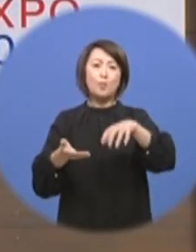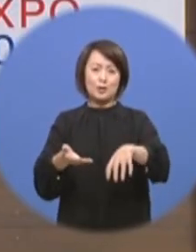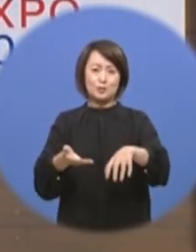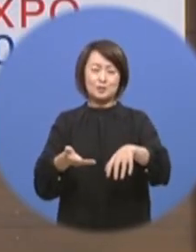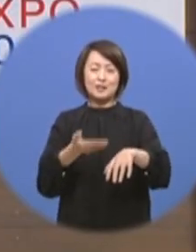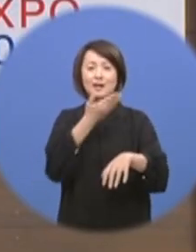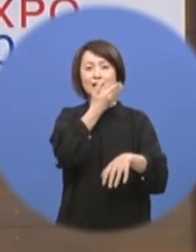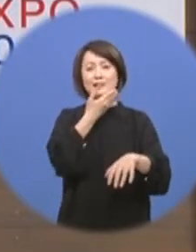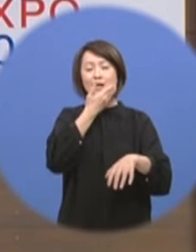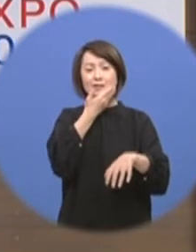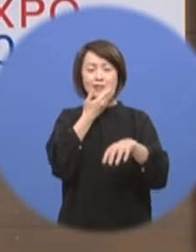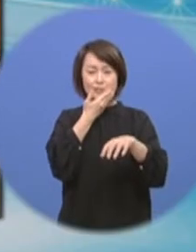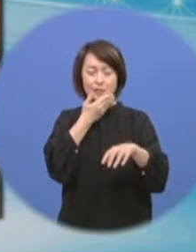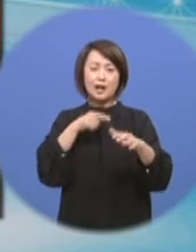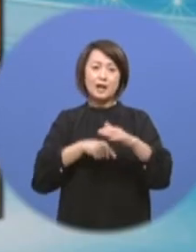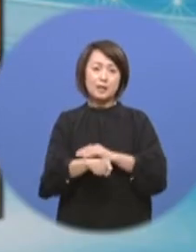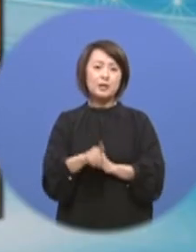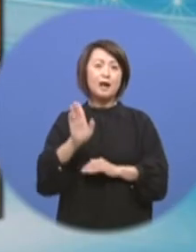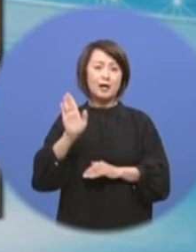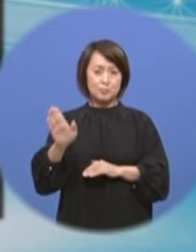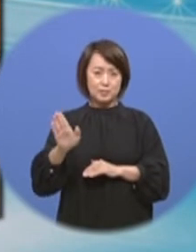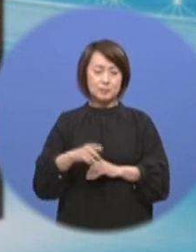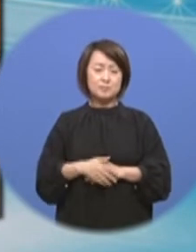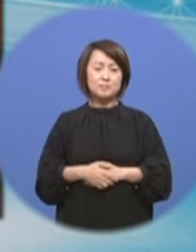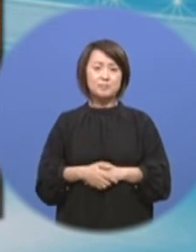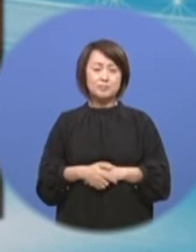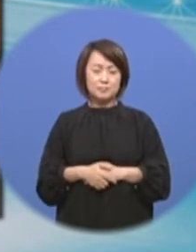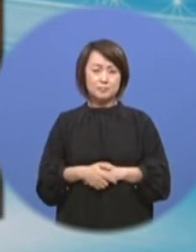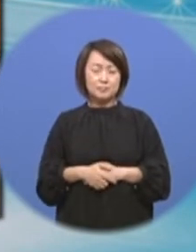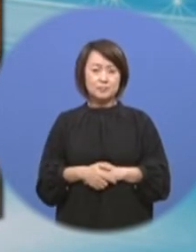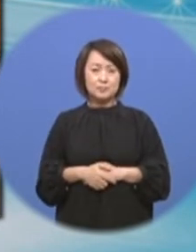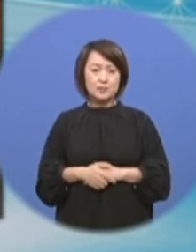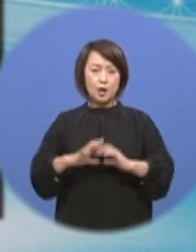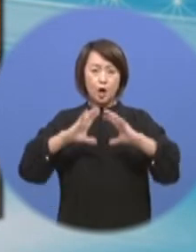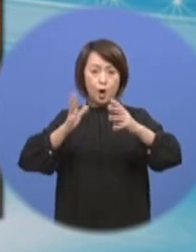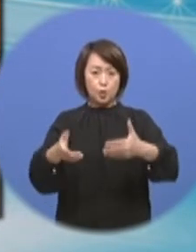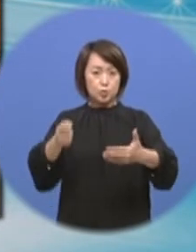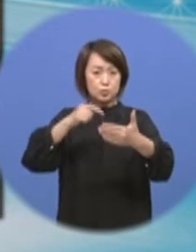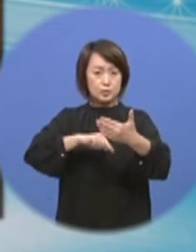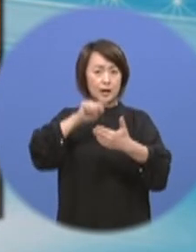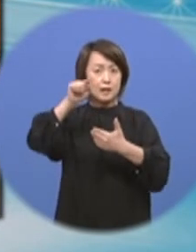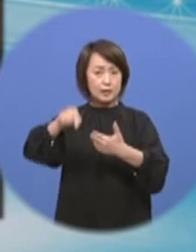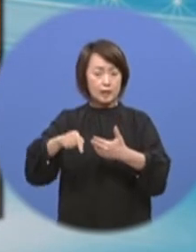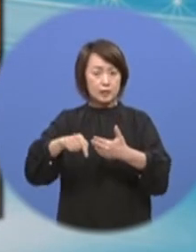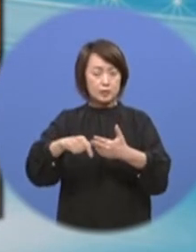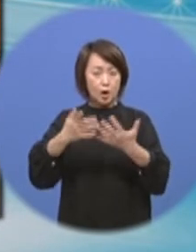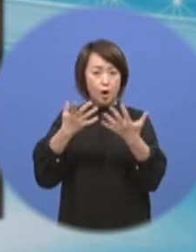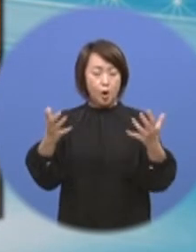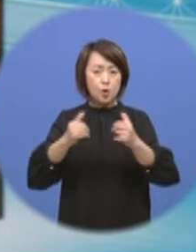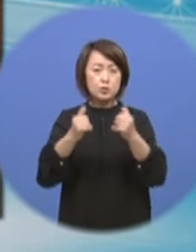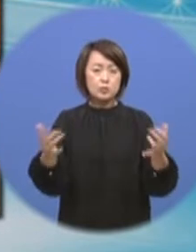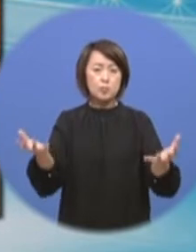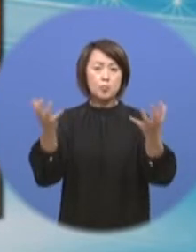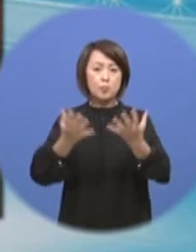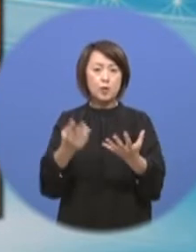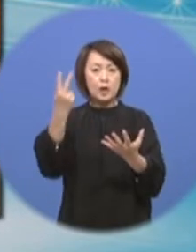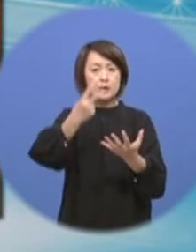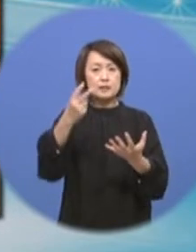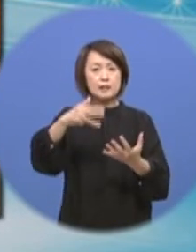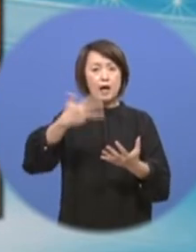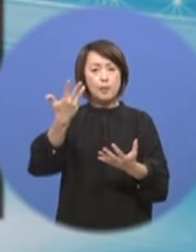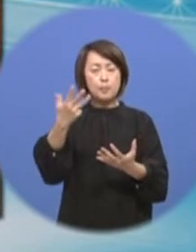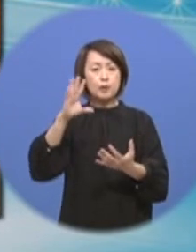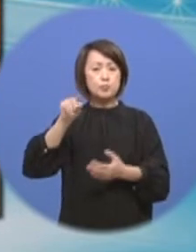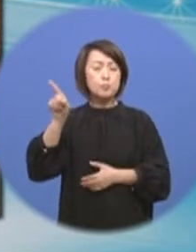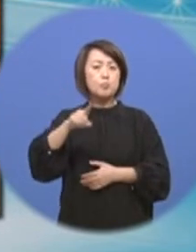持っていると思っています今回の万博では国内外から約2800万人もの方が来場